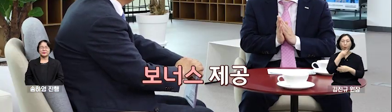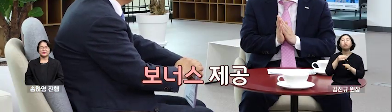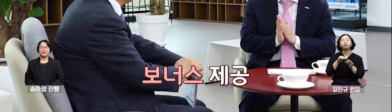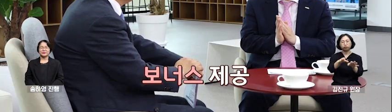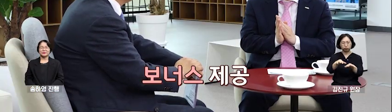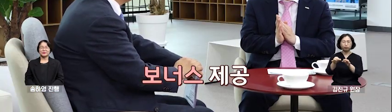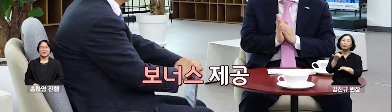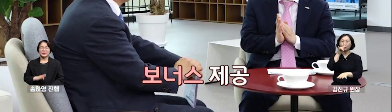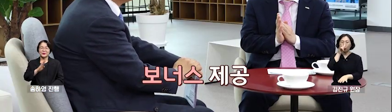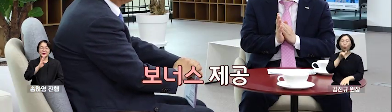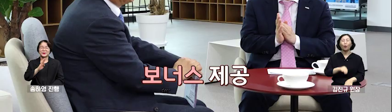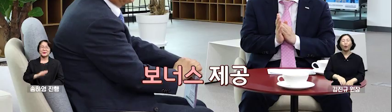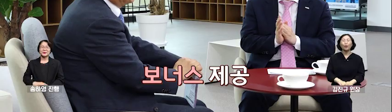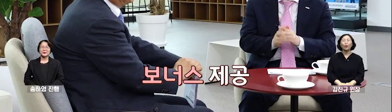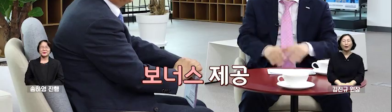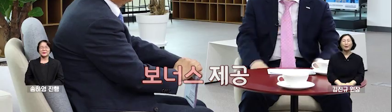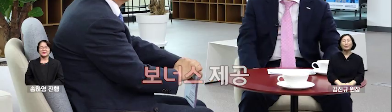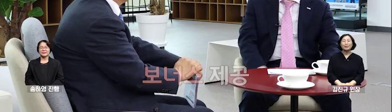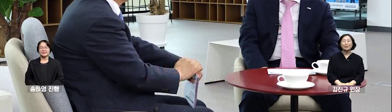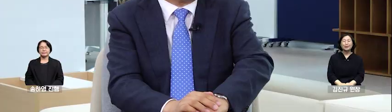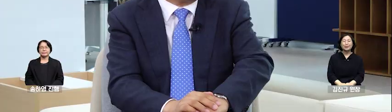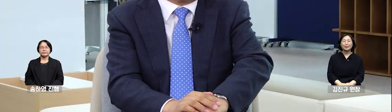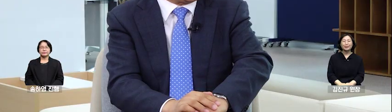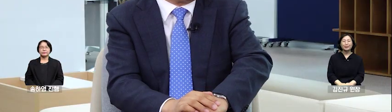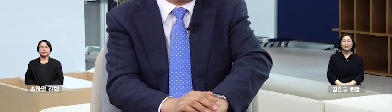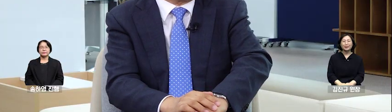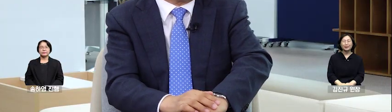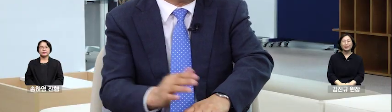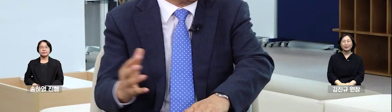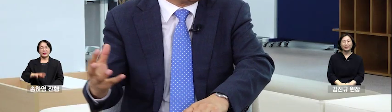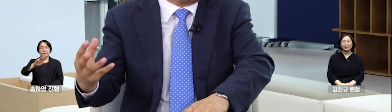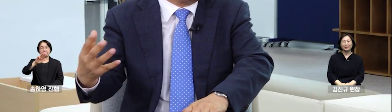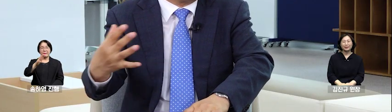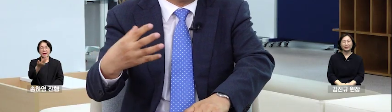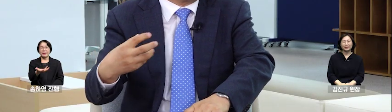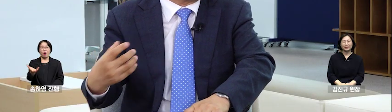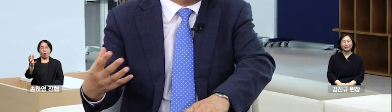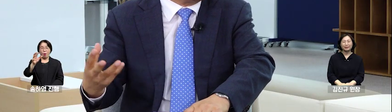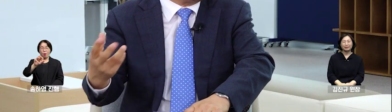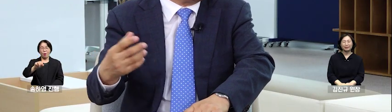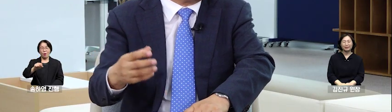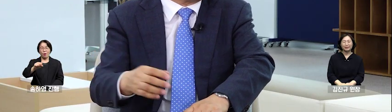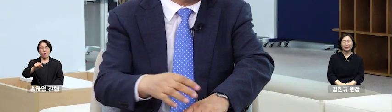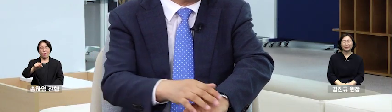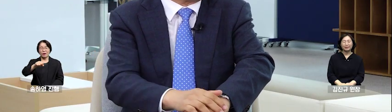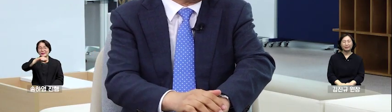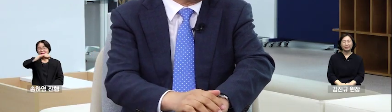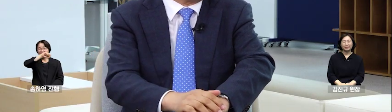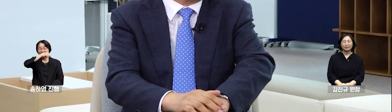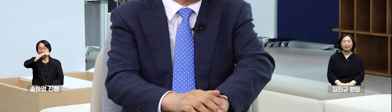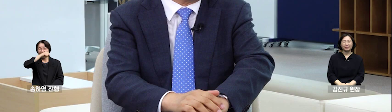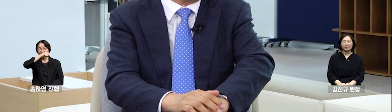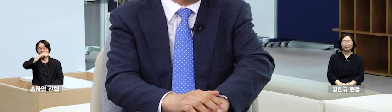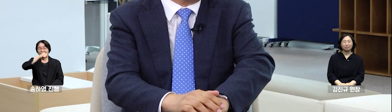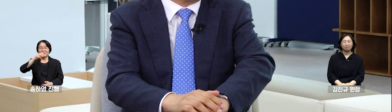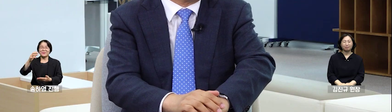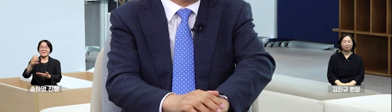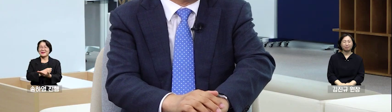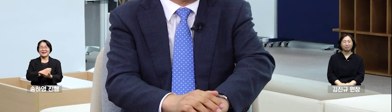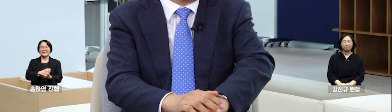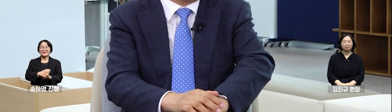봤으니까 그 수 있는데 4 4 4 4 5 그래 8배 거위나 근래 이렇게 국가 사업을 수주해